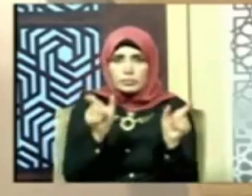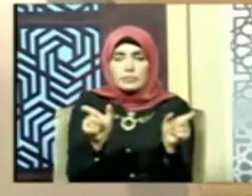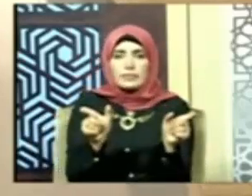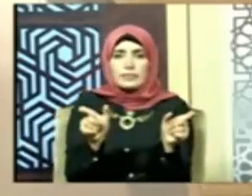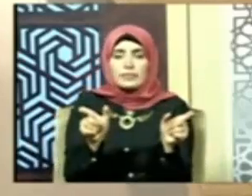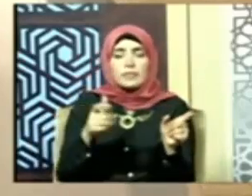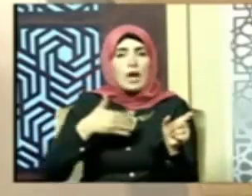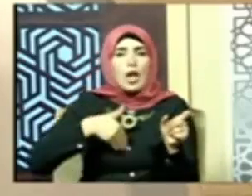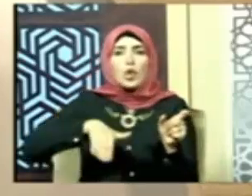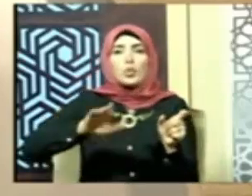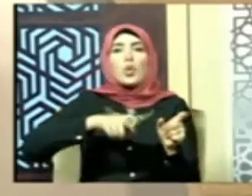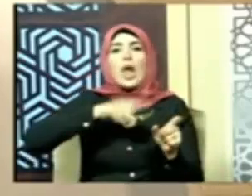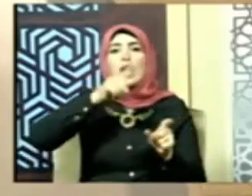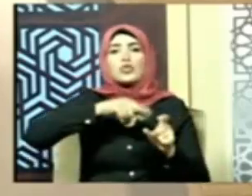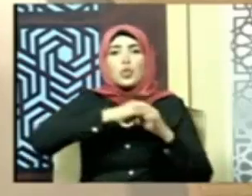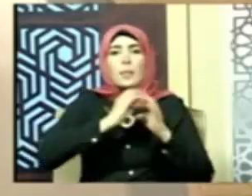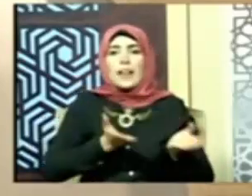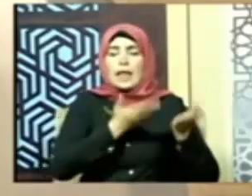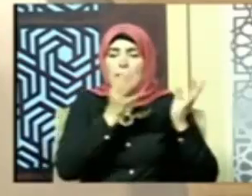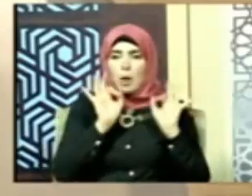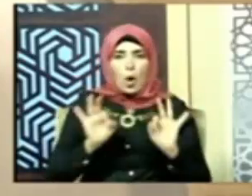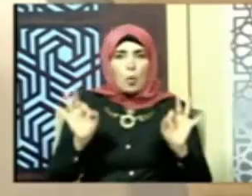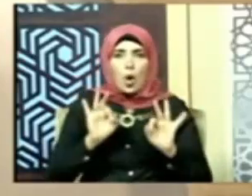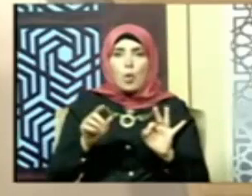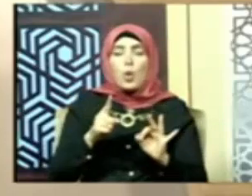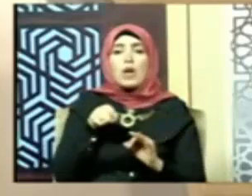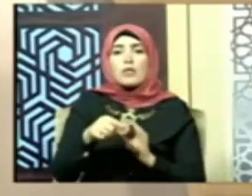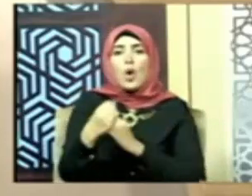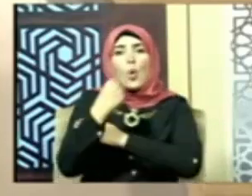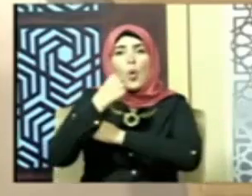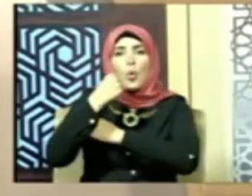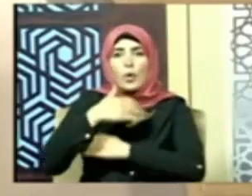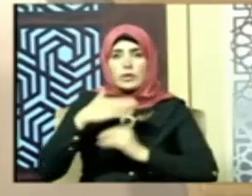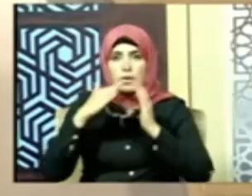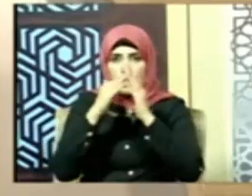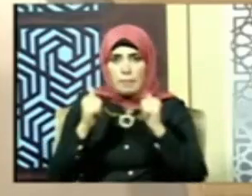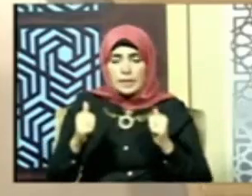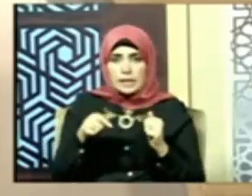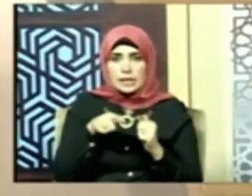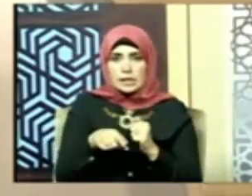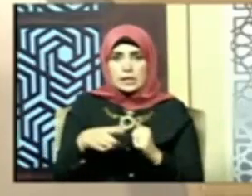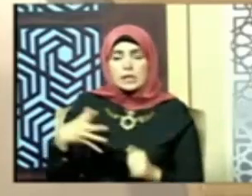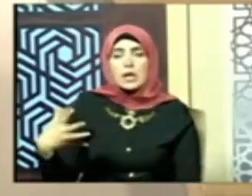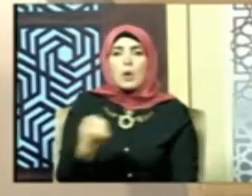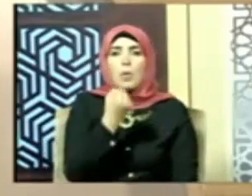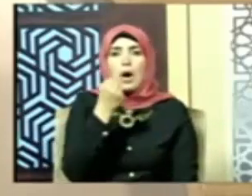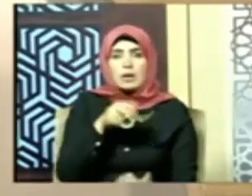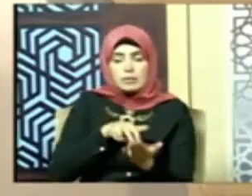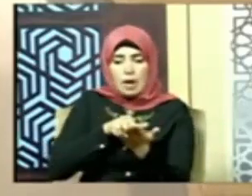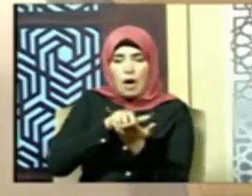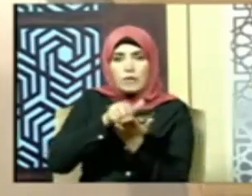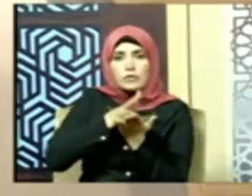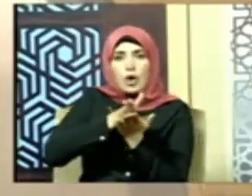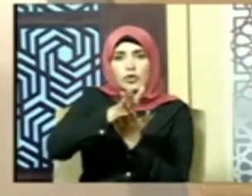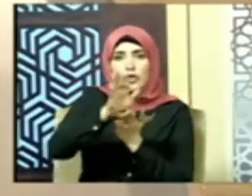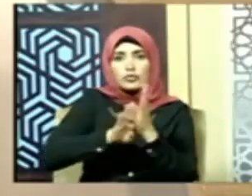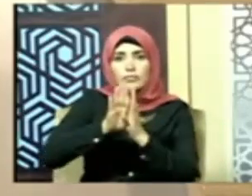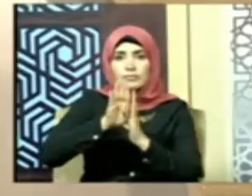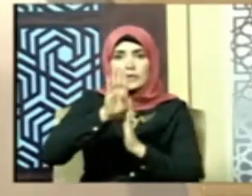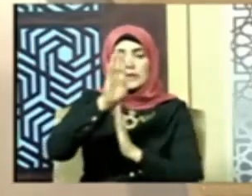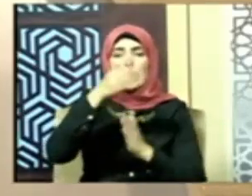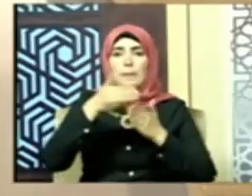عليها. وإن قوة مصر وأخذها طريقها نحو التقدم